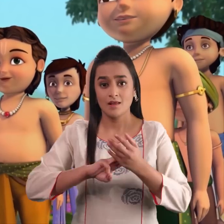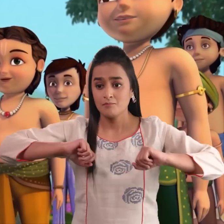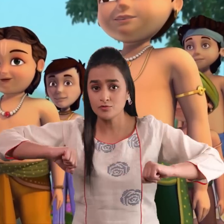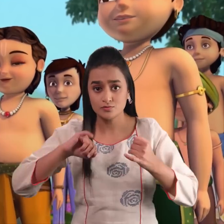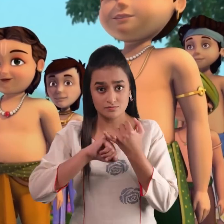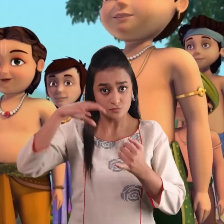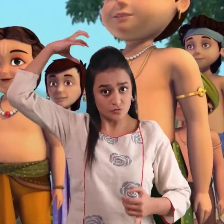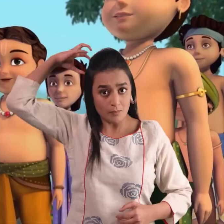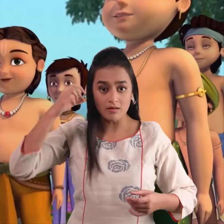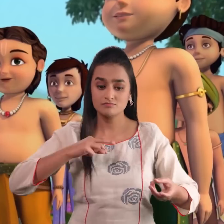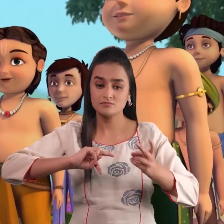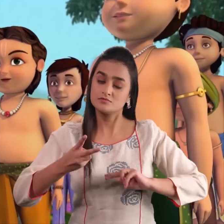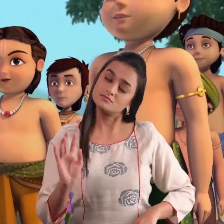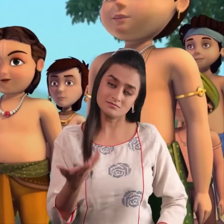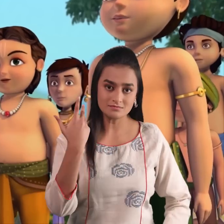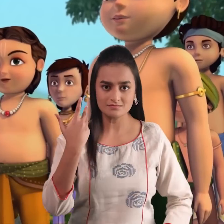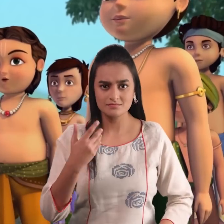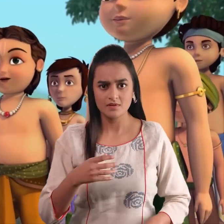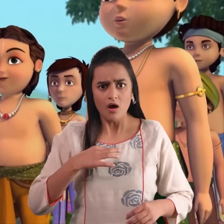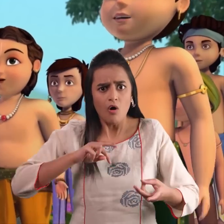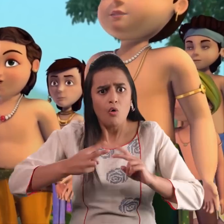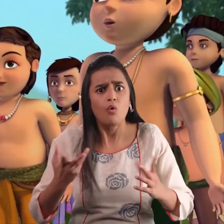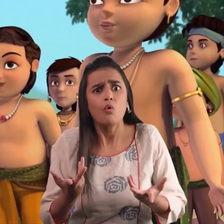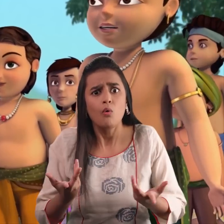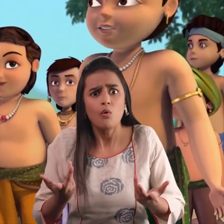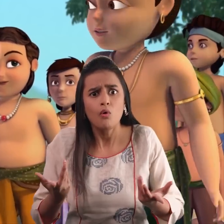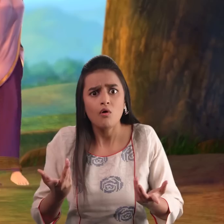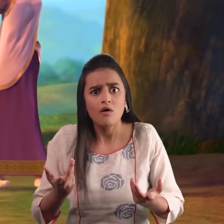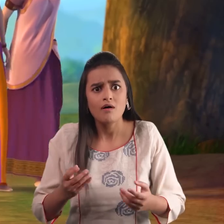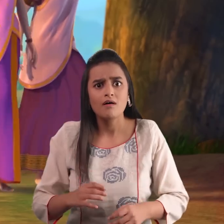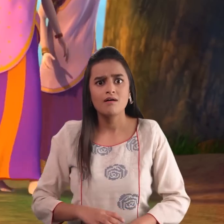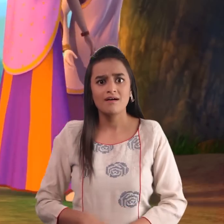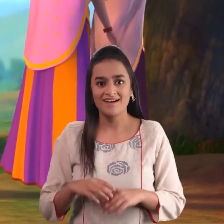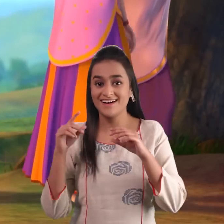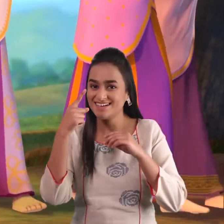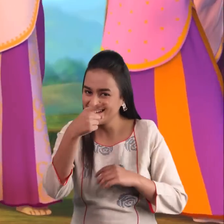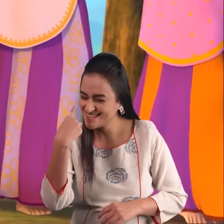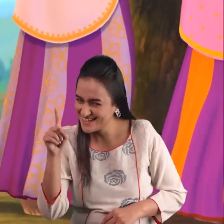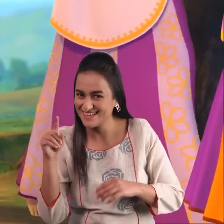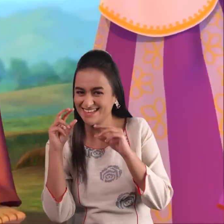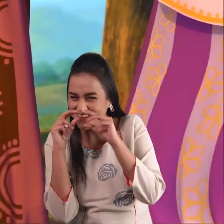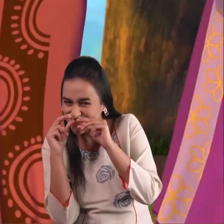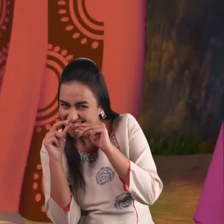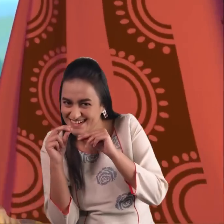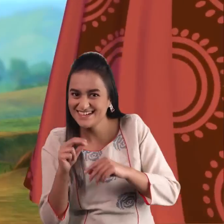मधु, सुबाला, वेश बदलने को तैयार हो जाओ। कौन सा वेश? हाँ, सही कहा तुमने।